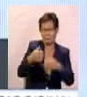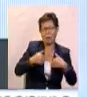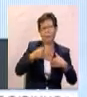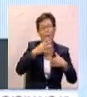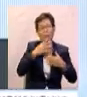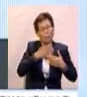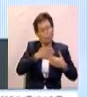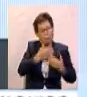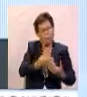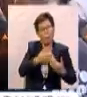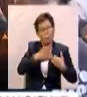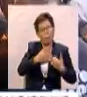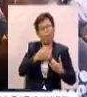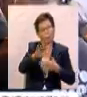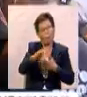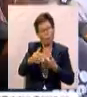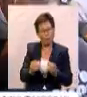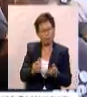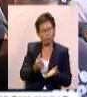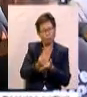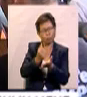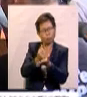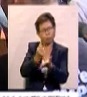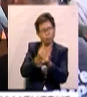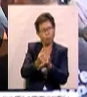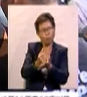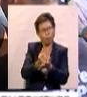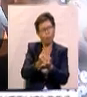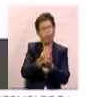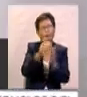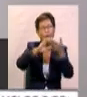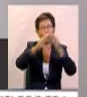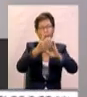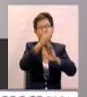menyatakan komitmen kementerian untuk terus membantu pergerakan komuniti OKU.